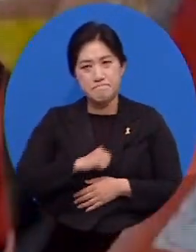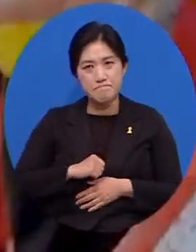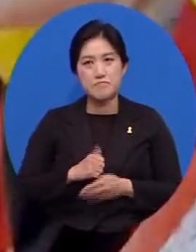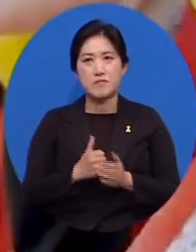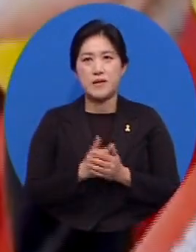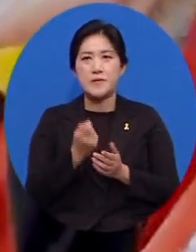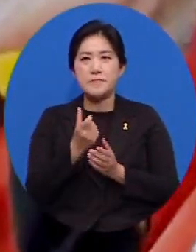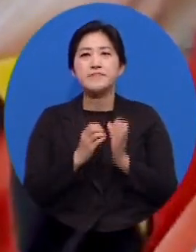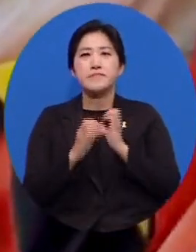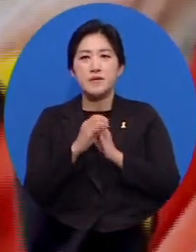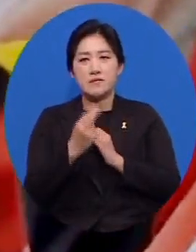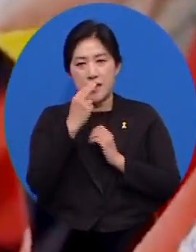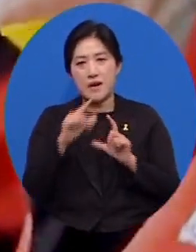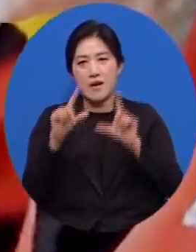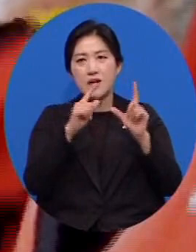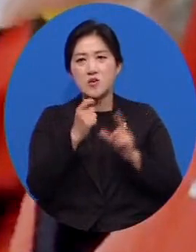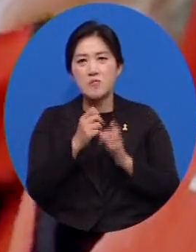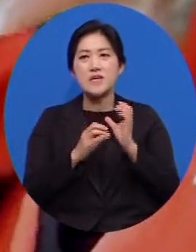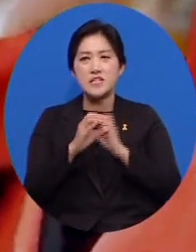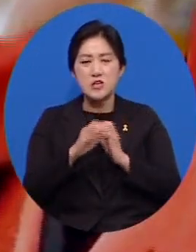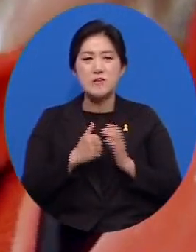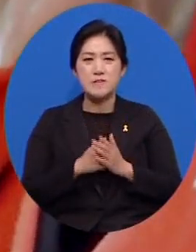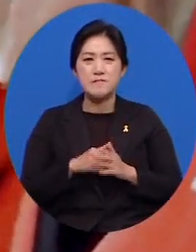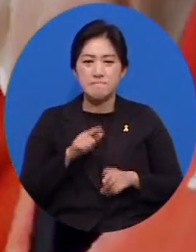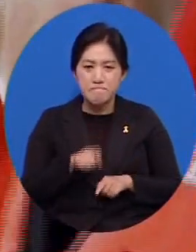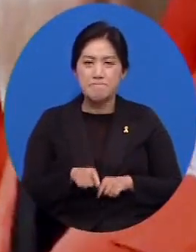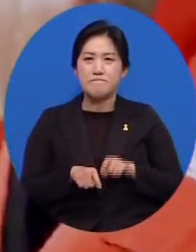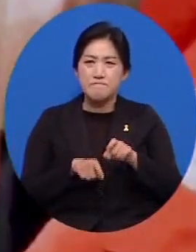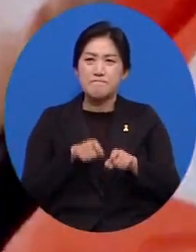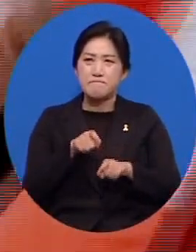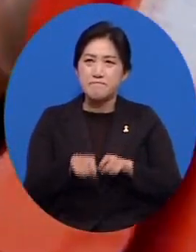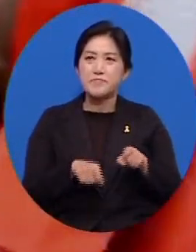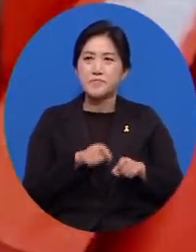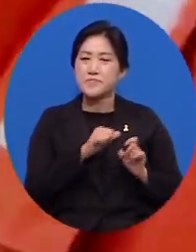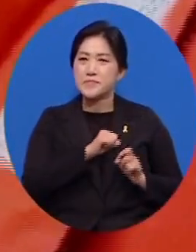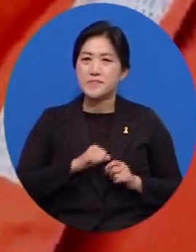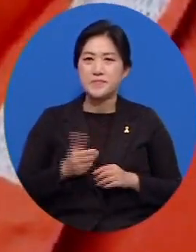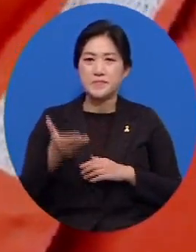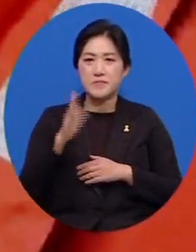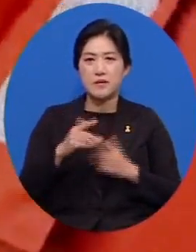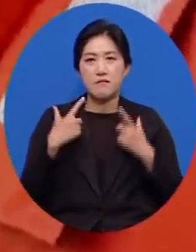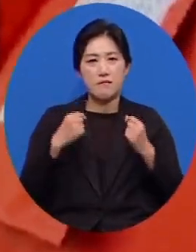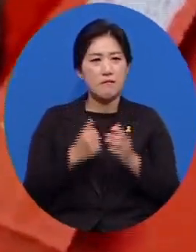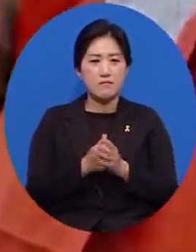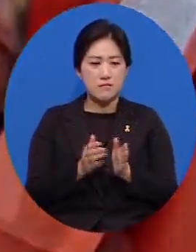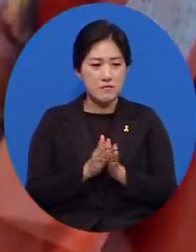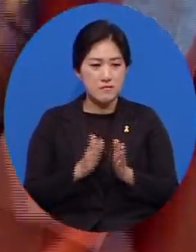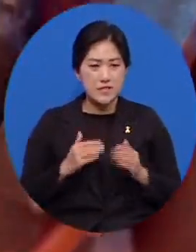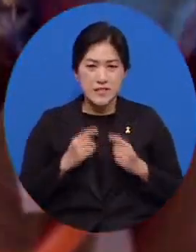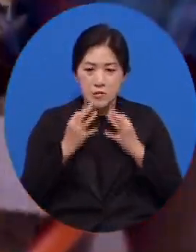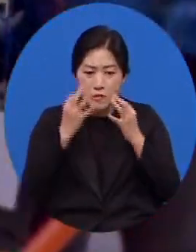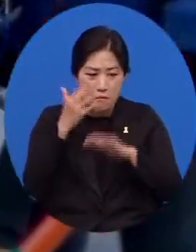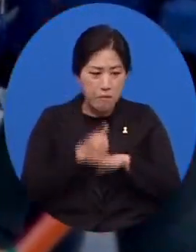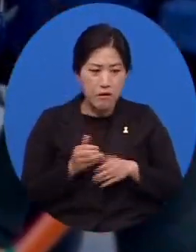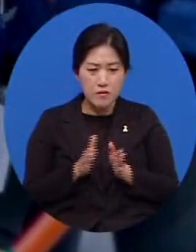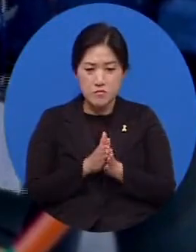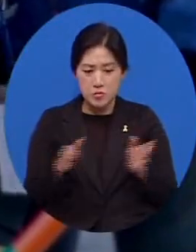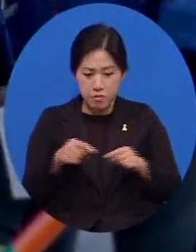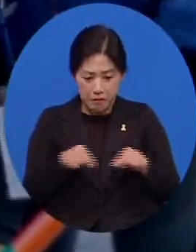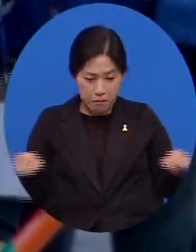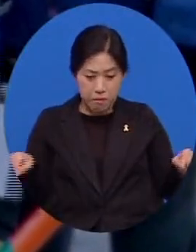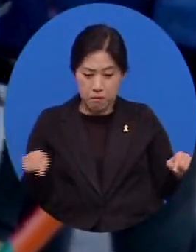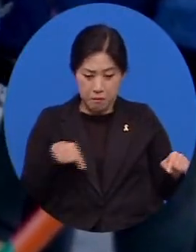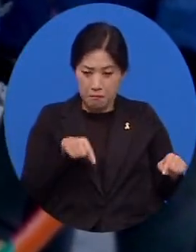그래서 조금만 더 하며 여기까지 왔지만 아직도 출발선이네.